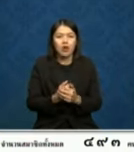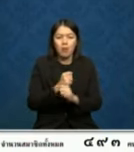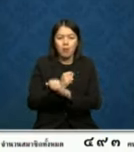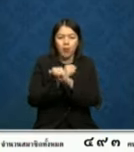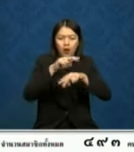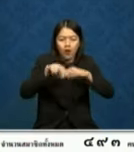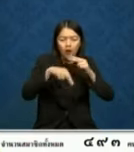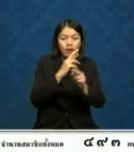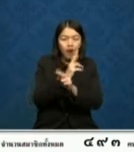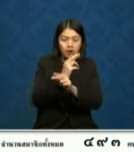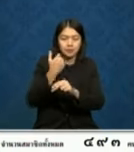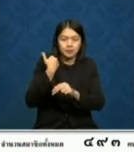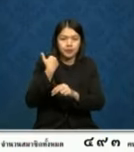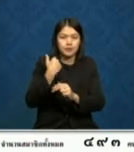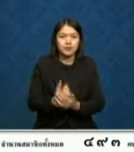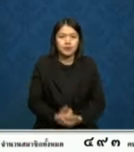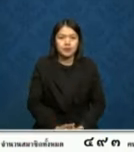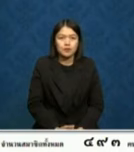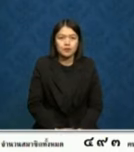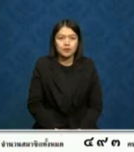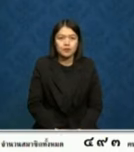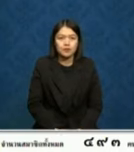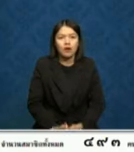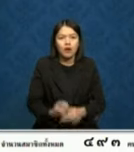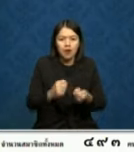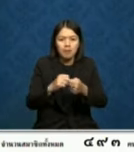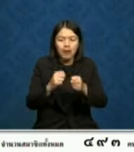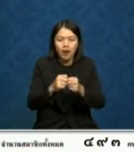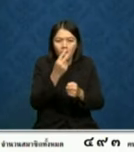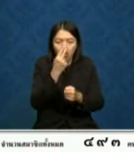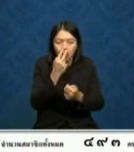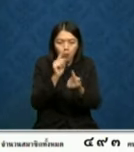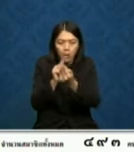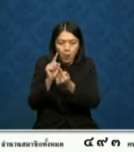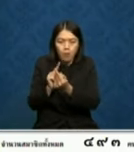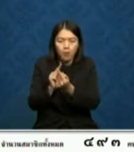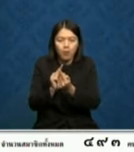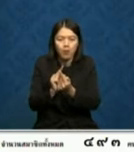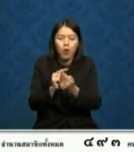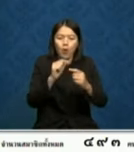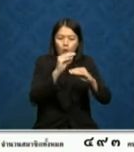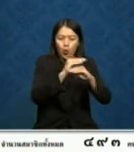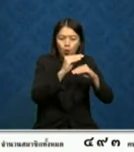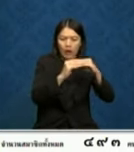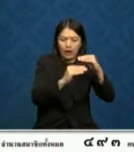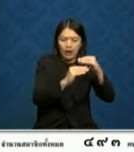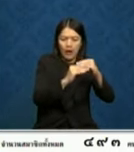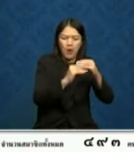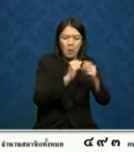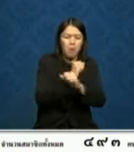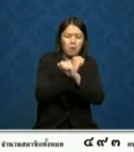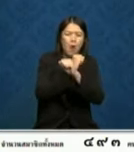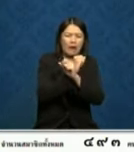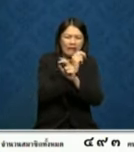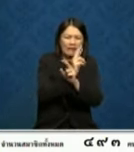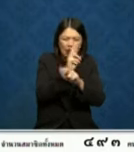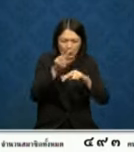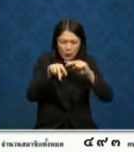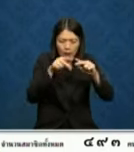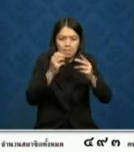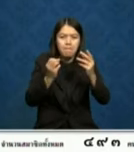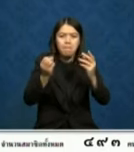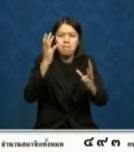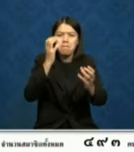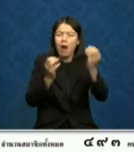รักษาเอาไว้นะครับแต่ว่าว่าปัญหาที่เกิดขึ้นก็คือภายใต้โครงการที่เรียกว่าเป็นการป้องกันรักษาป่า